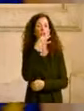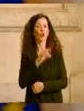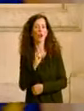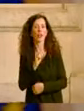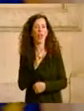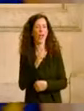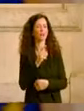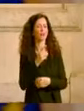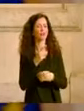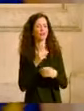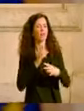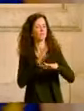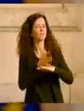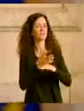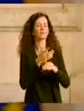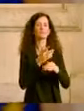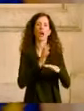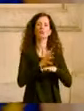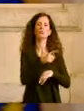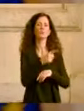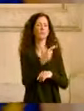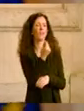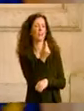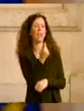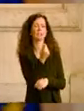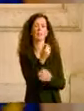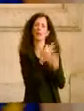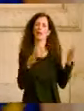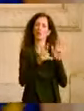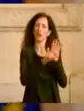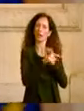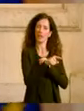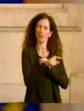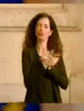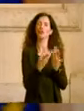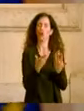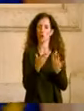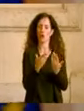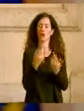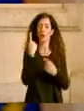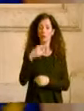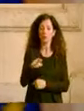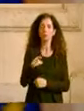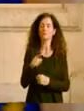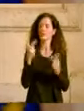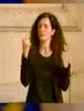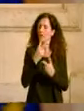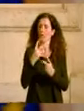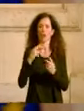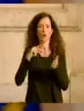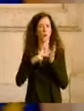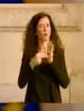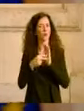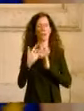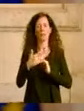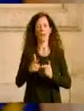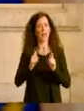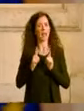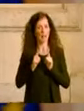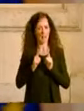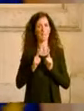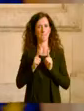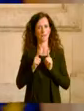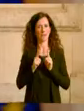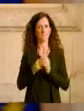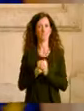lecito. Un grande cruccio per me e per tutto il governo è questo decreto liquidità. Guardi, stiamo monitorando